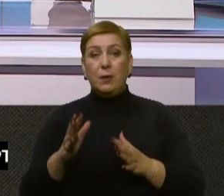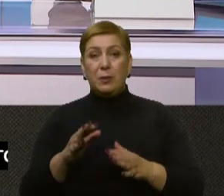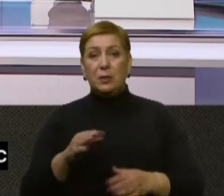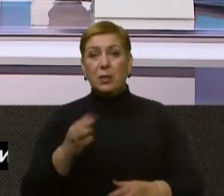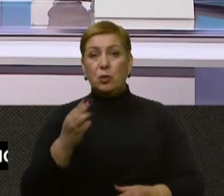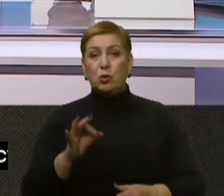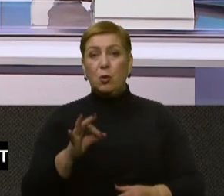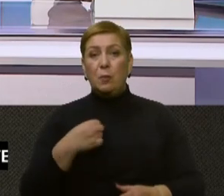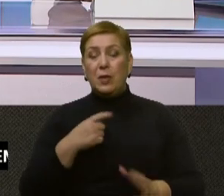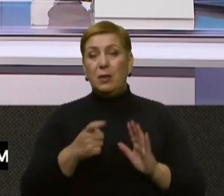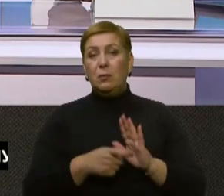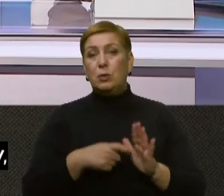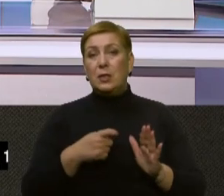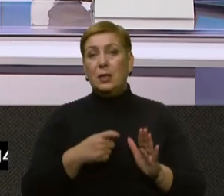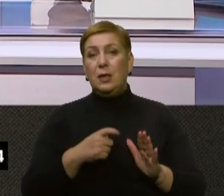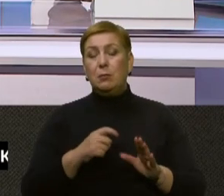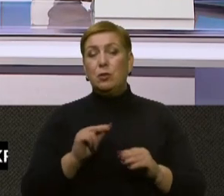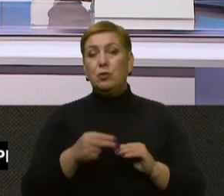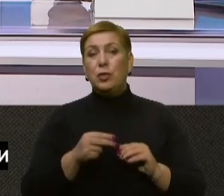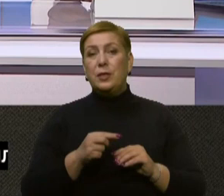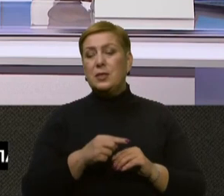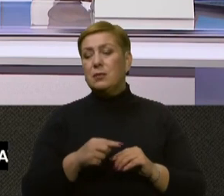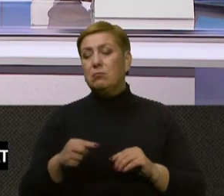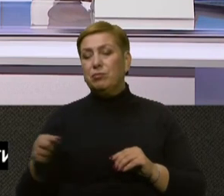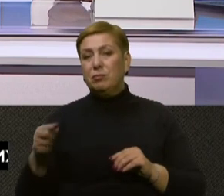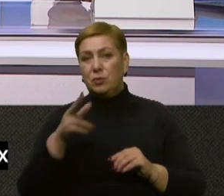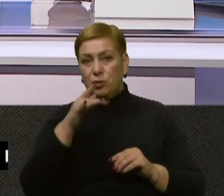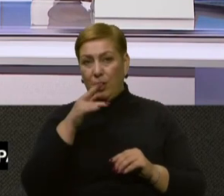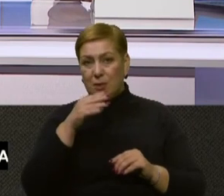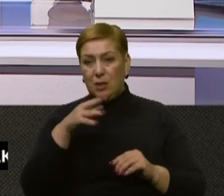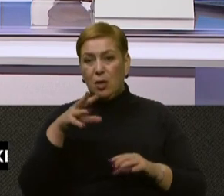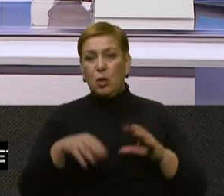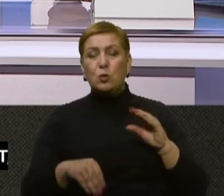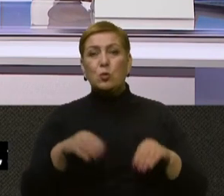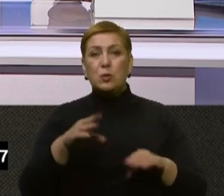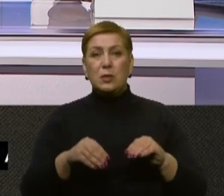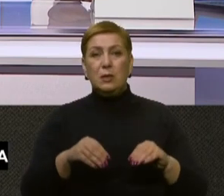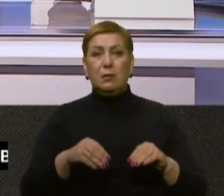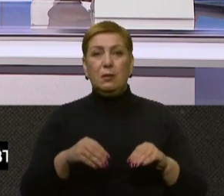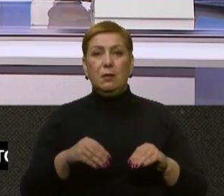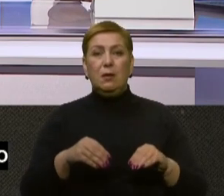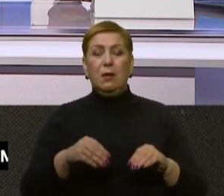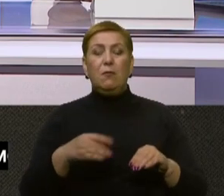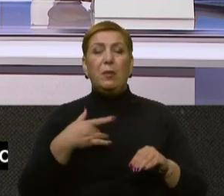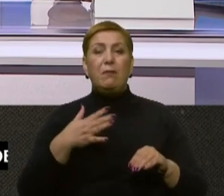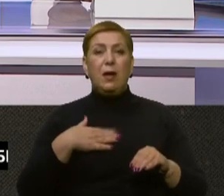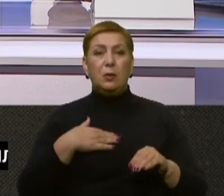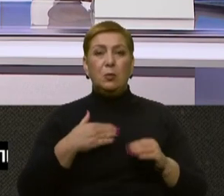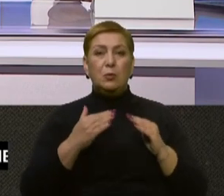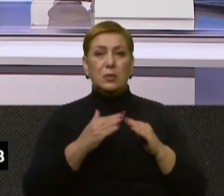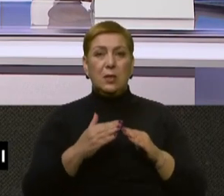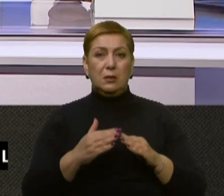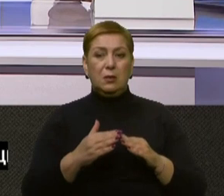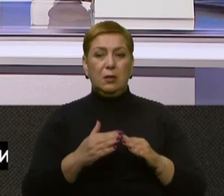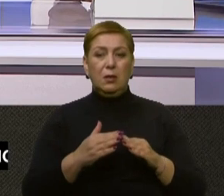це знаємося через певний час, і то сусіди вже самі там, умовно кажучи, в себе в приватному секторі, там, ну, вибачте